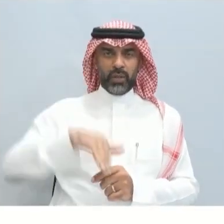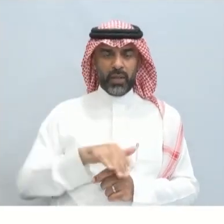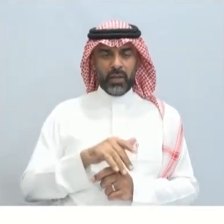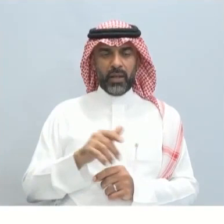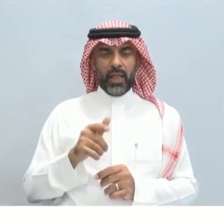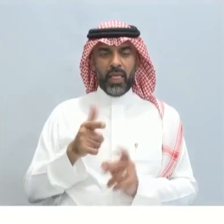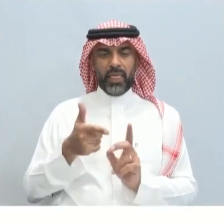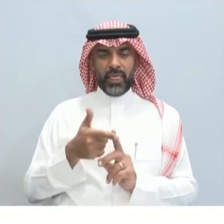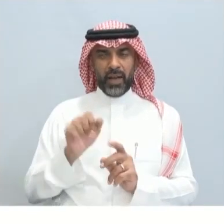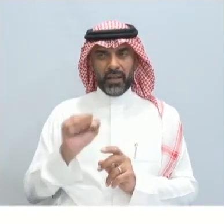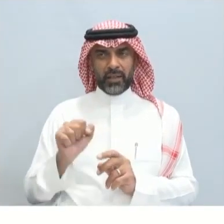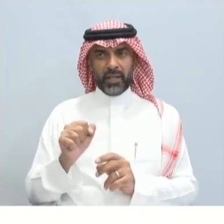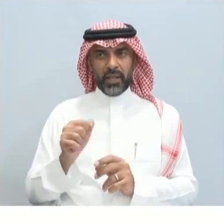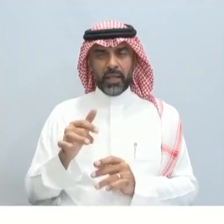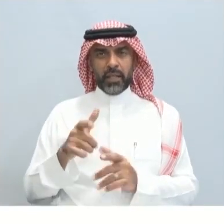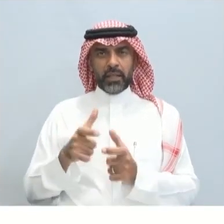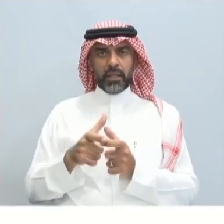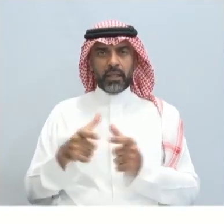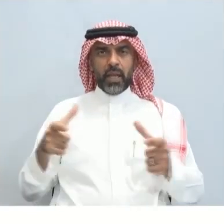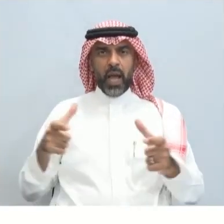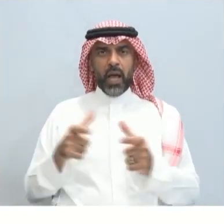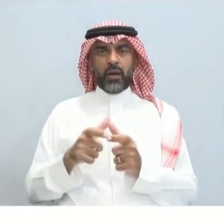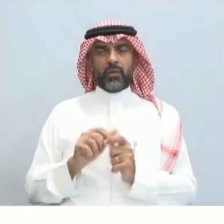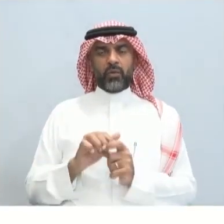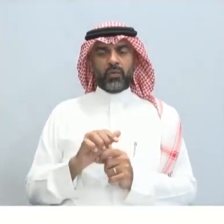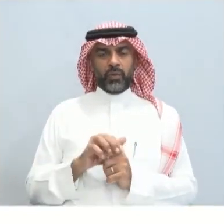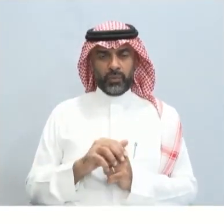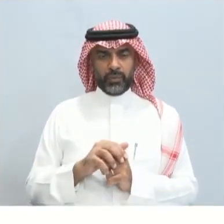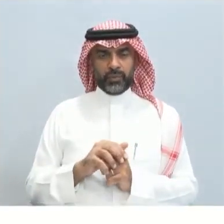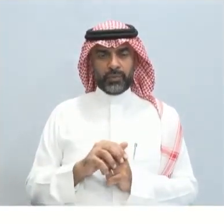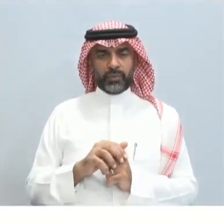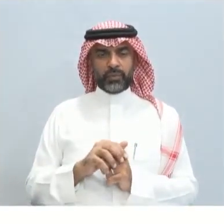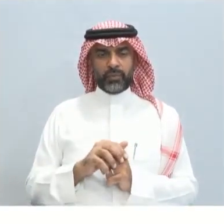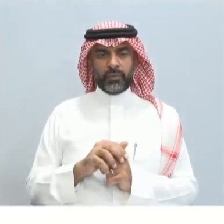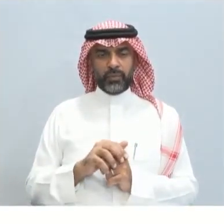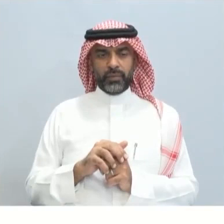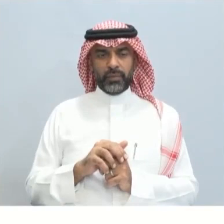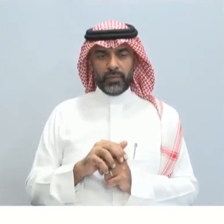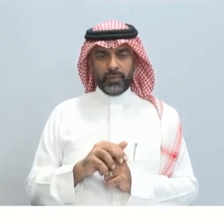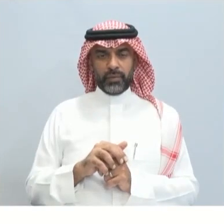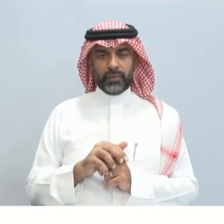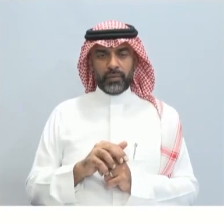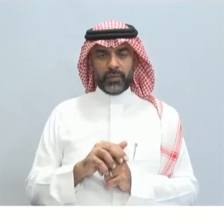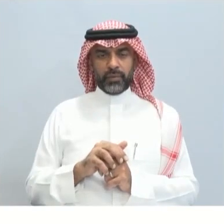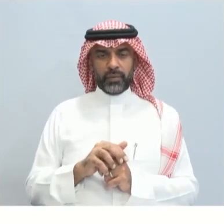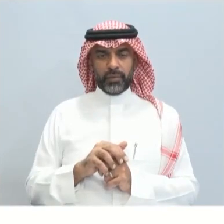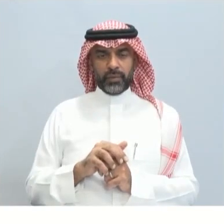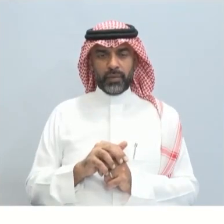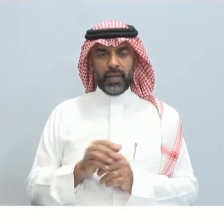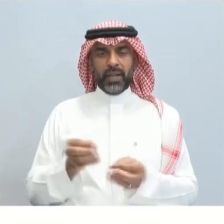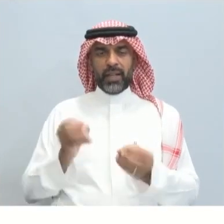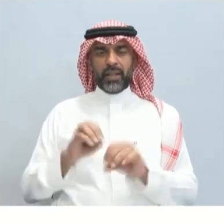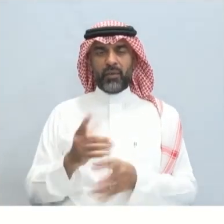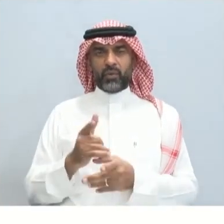الثانيه سعه الموجه وهي اقصى ازاحه في الوسط الذي تنتقل خلاله بالاضافه